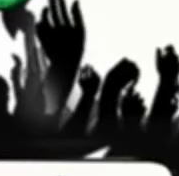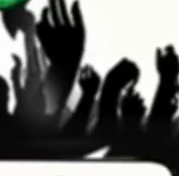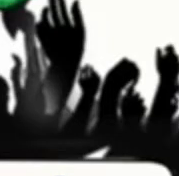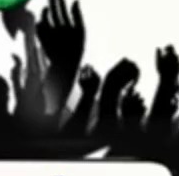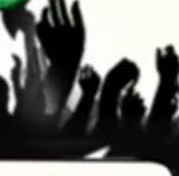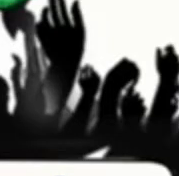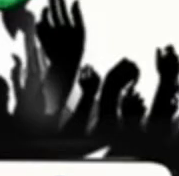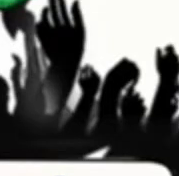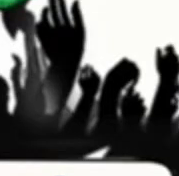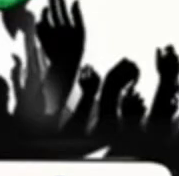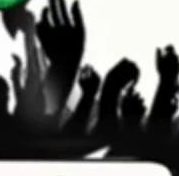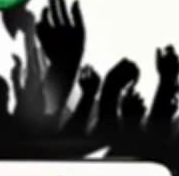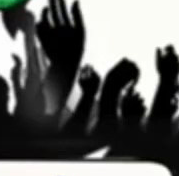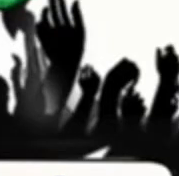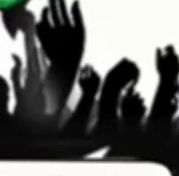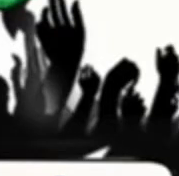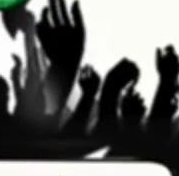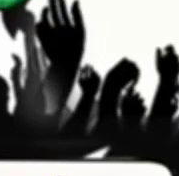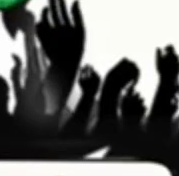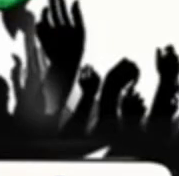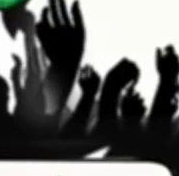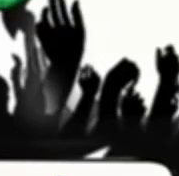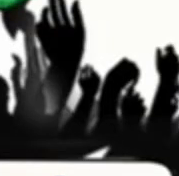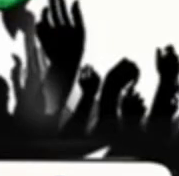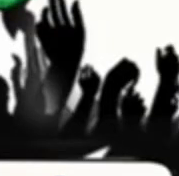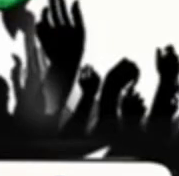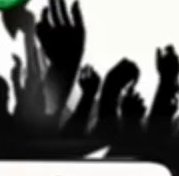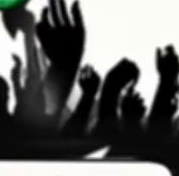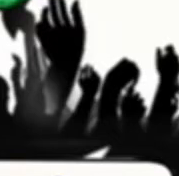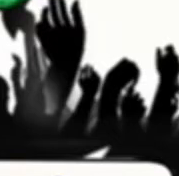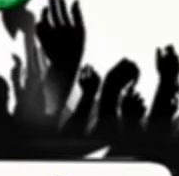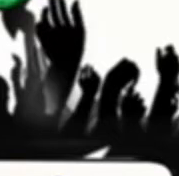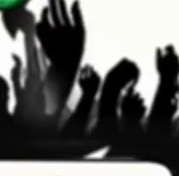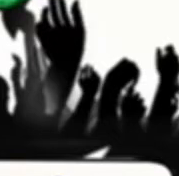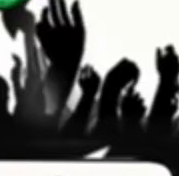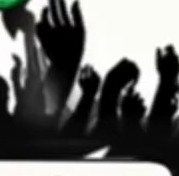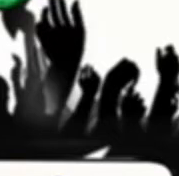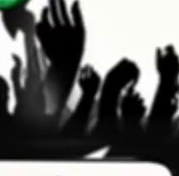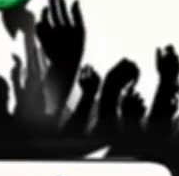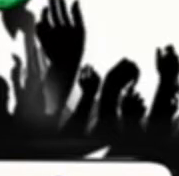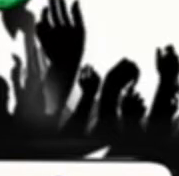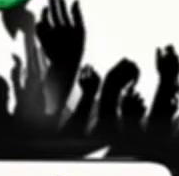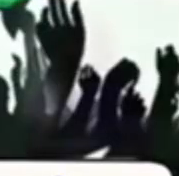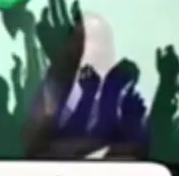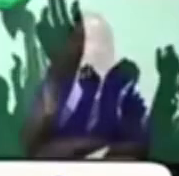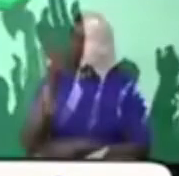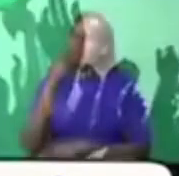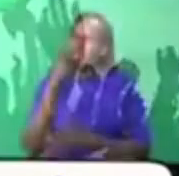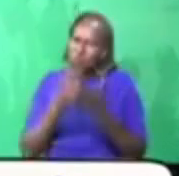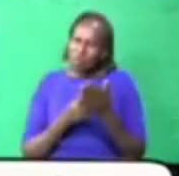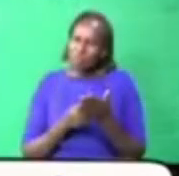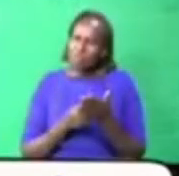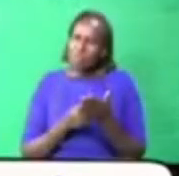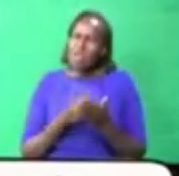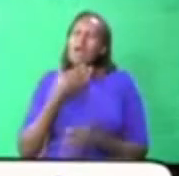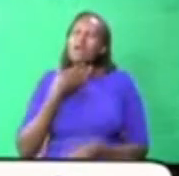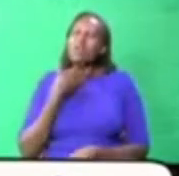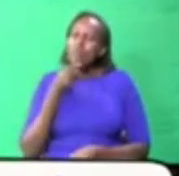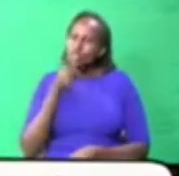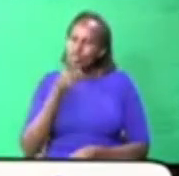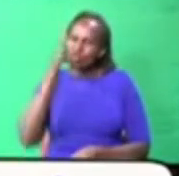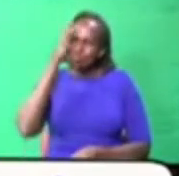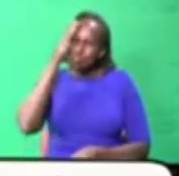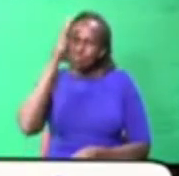coronavirus ni kama limekuja, ni kama Mungu hatupendi. Hapana, kuna vile Mungu anasema. Anasema, nataka munijue